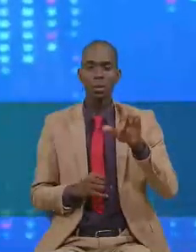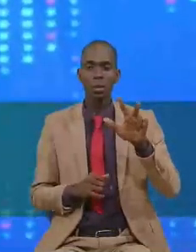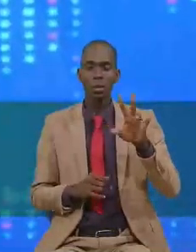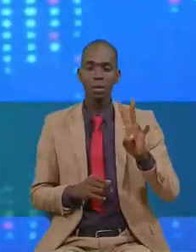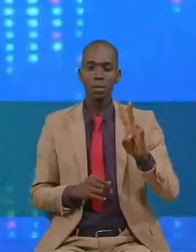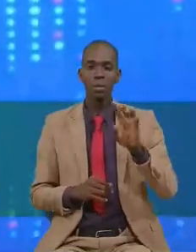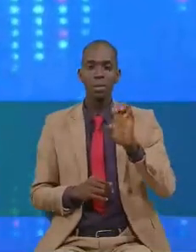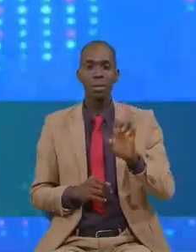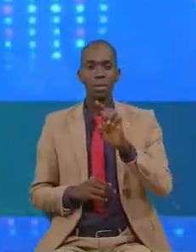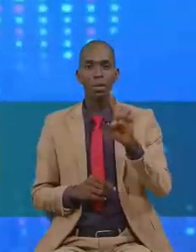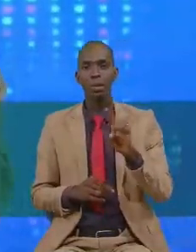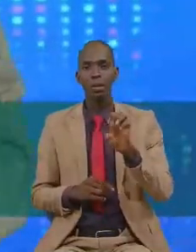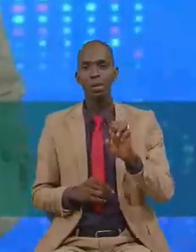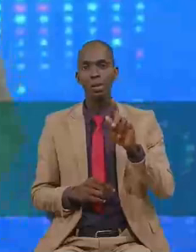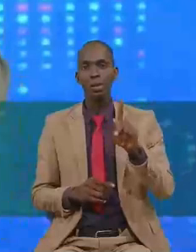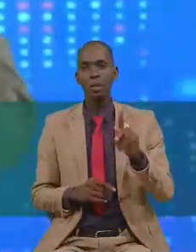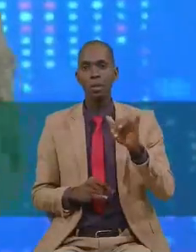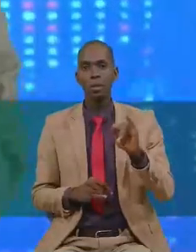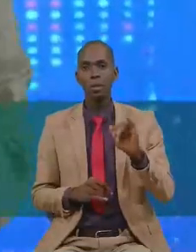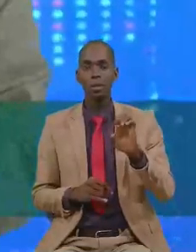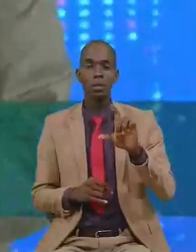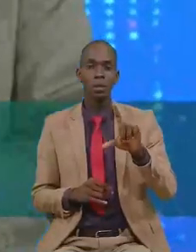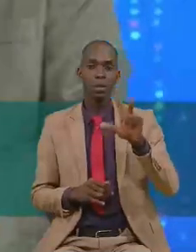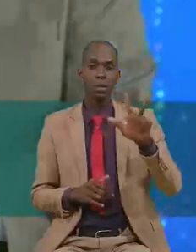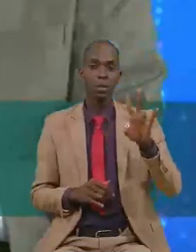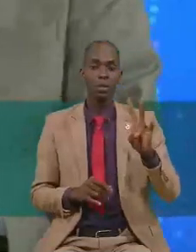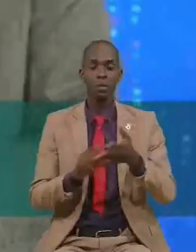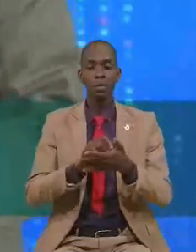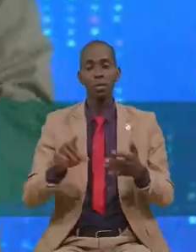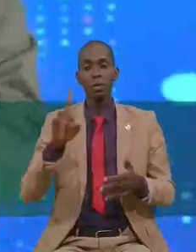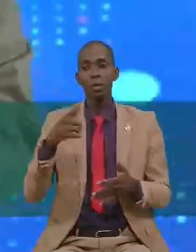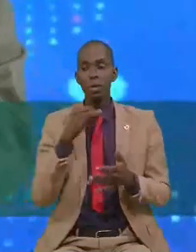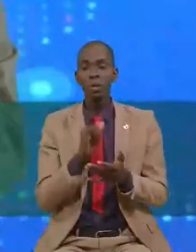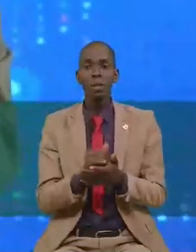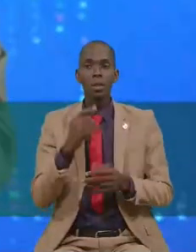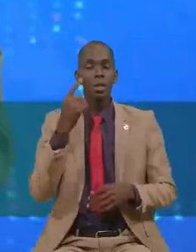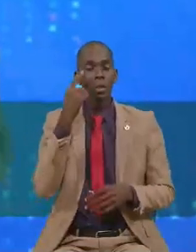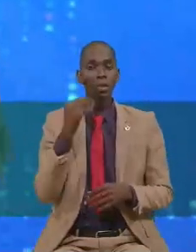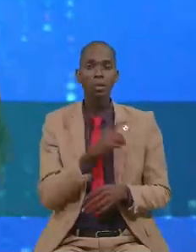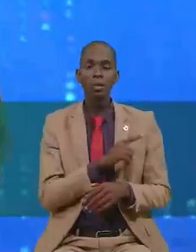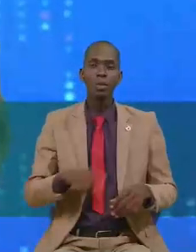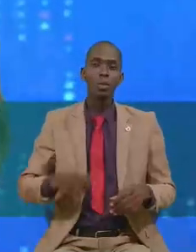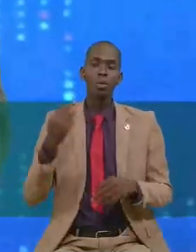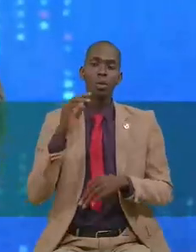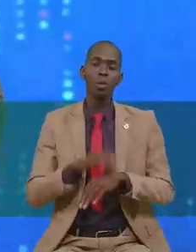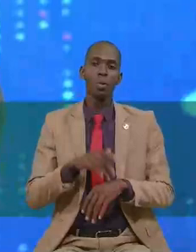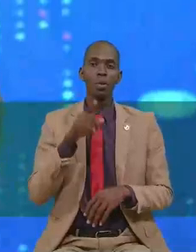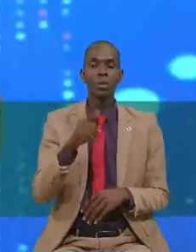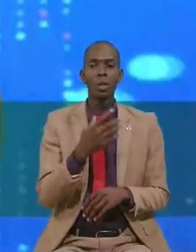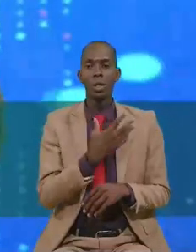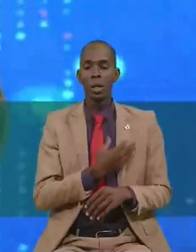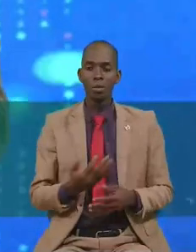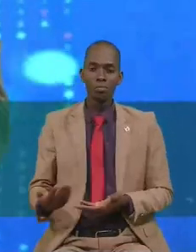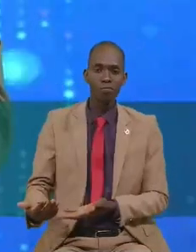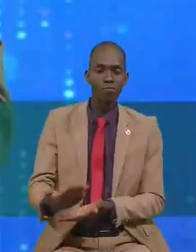Ézéchiel chapitre 37, verset 1 dit: la main de l'Éternel fut sur moi, et l'Éternel me